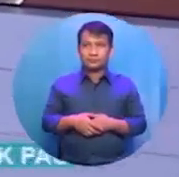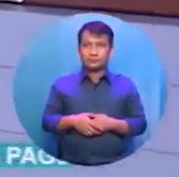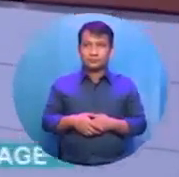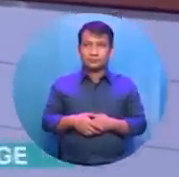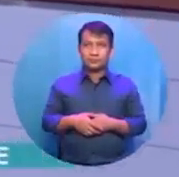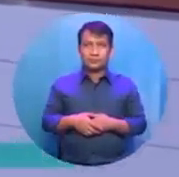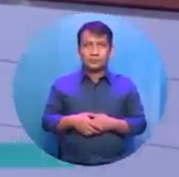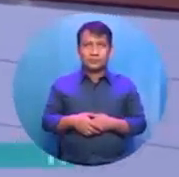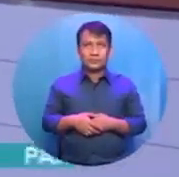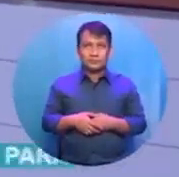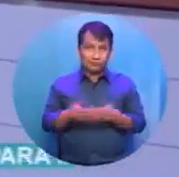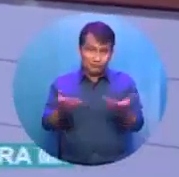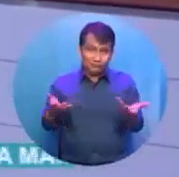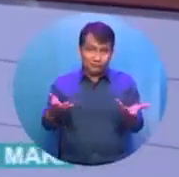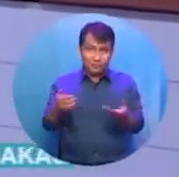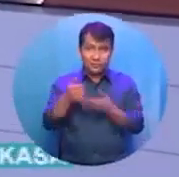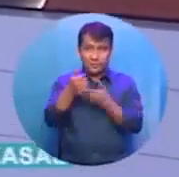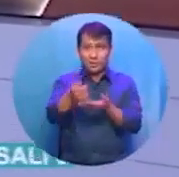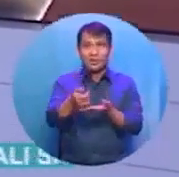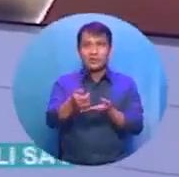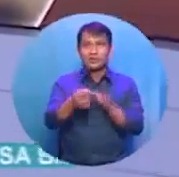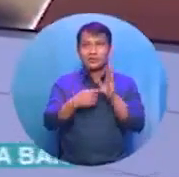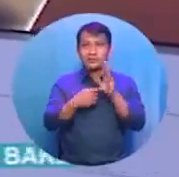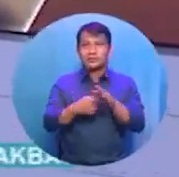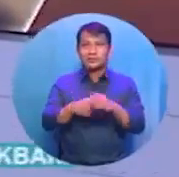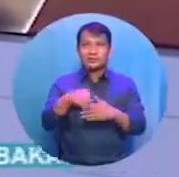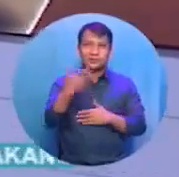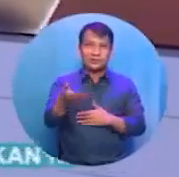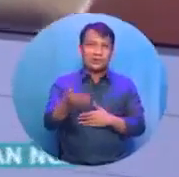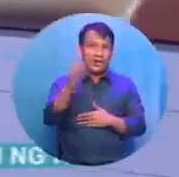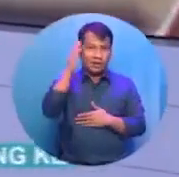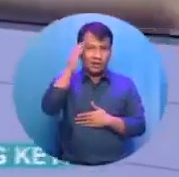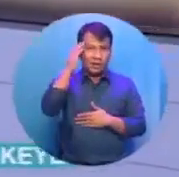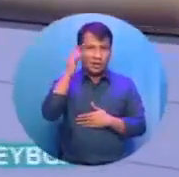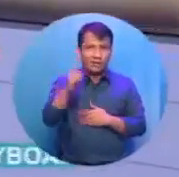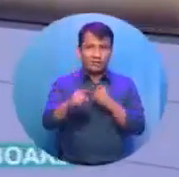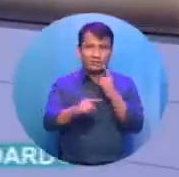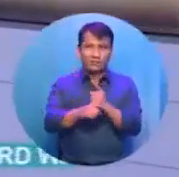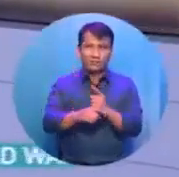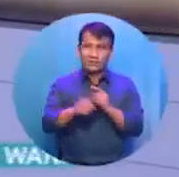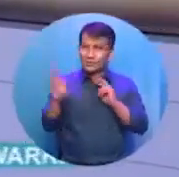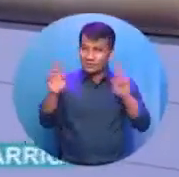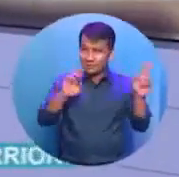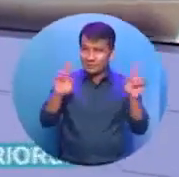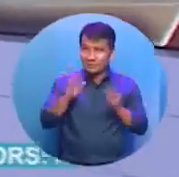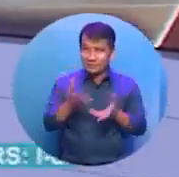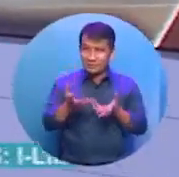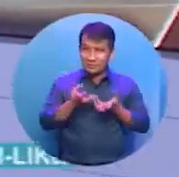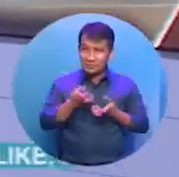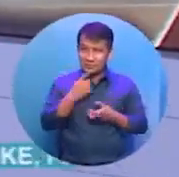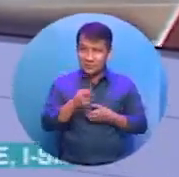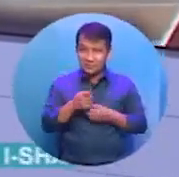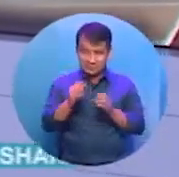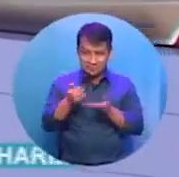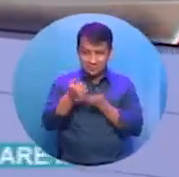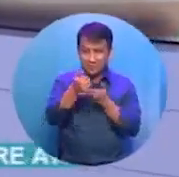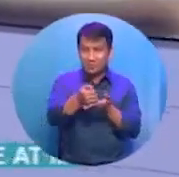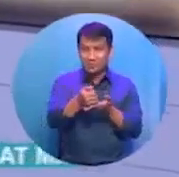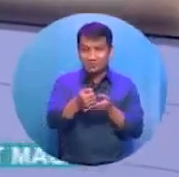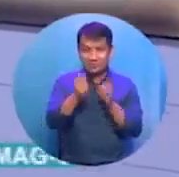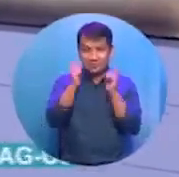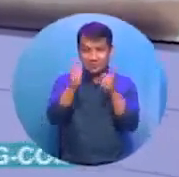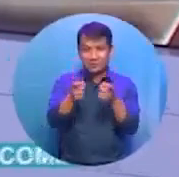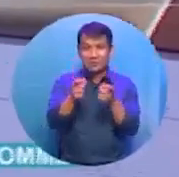random tulong. Siyempre, alam ko naman eh. Alam ko naman nabangan yan eh. Siyempre, siyempre, siyempre,